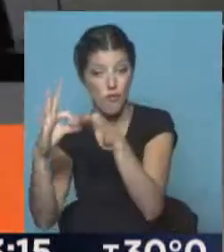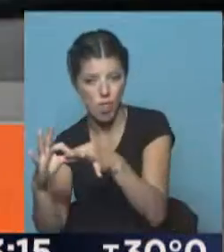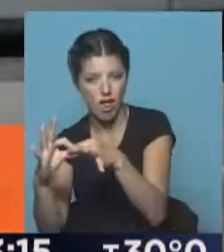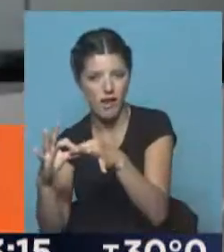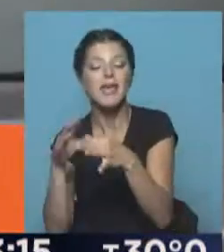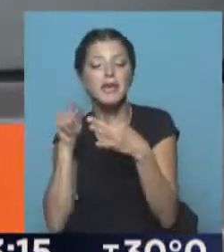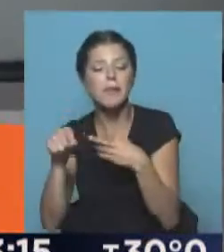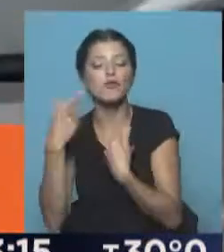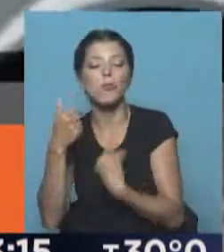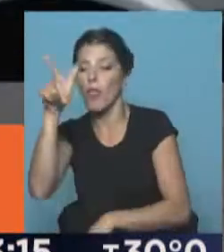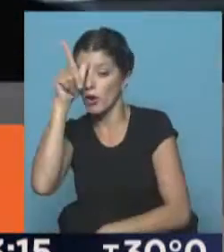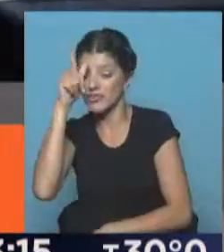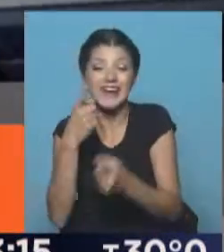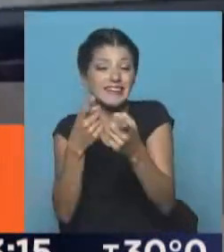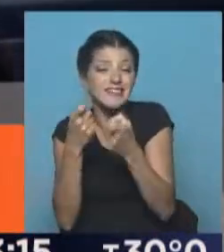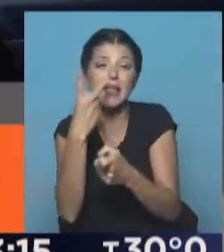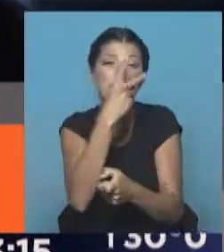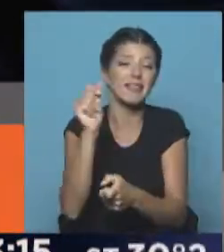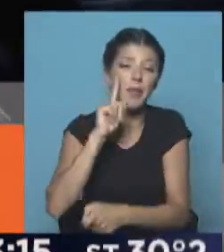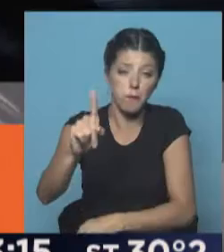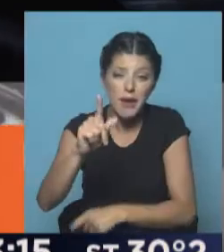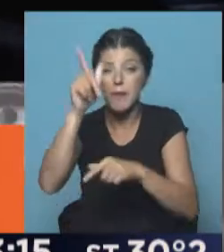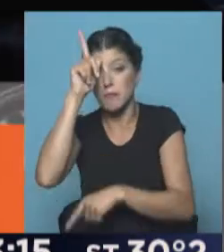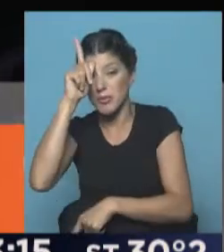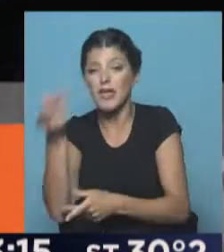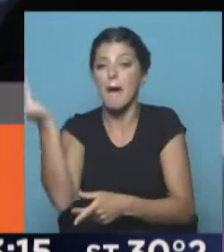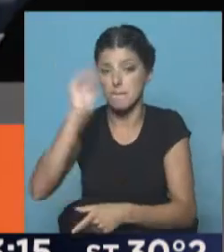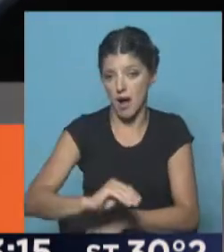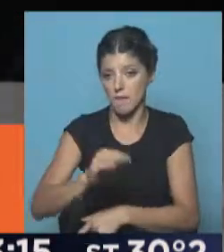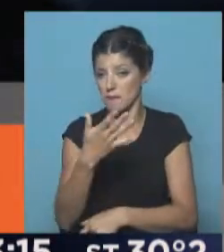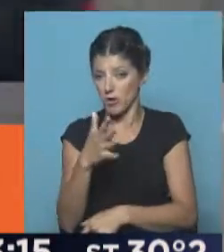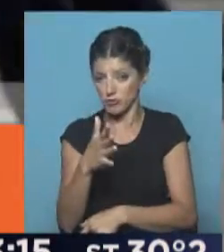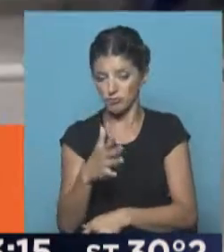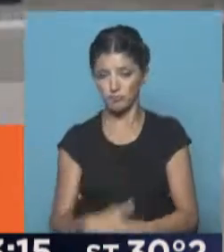situación necesitaría al menos 20.000 efectivos más.